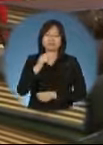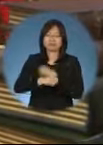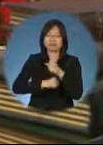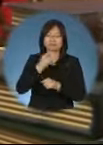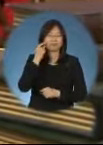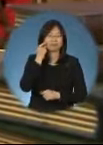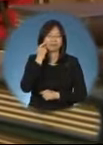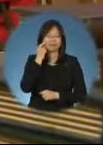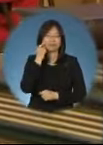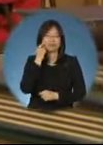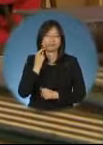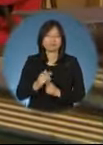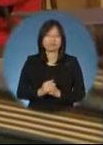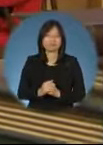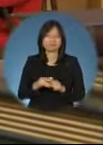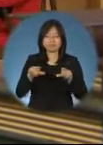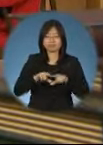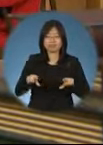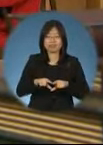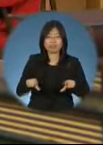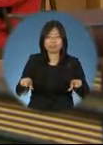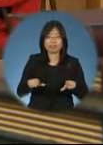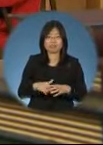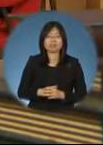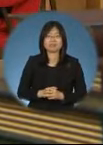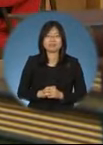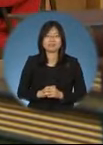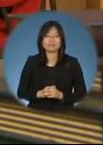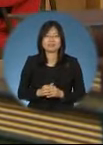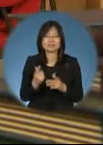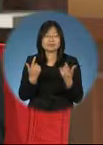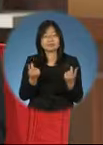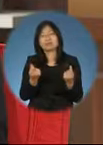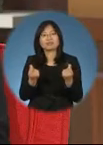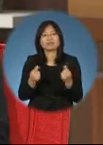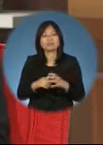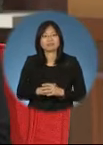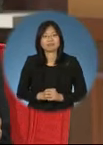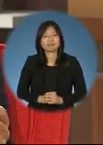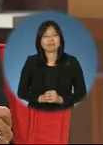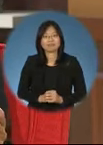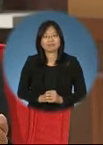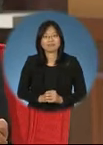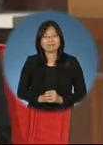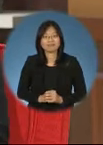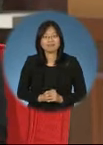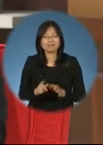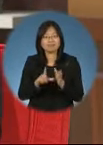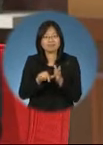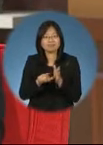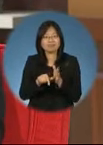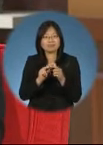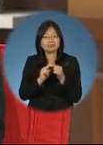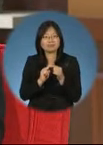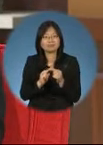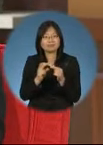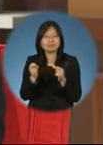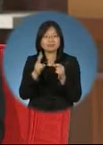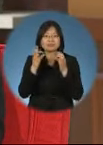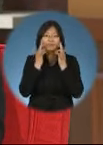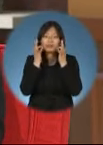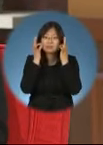그러니까요. 네. 보통 그러니까 그런 이제 그 시간과